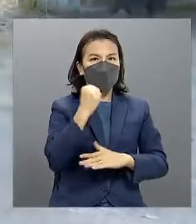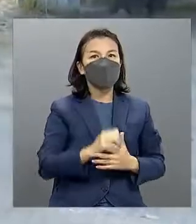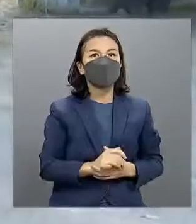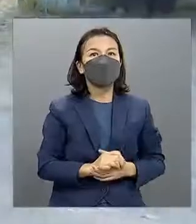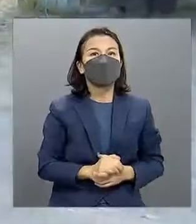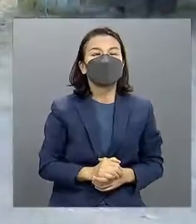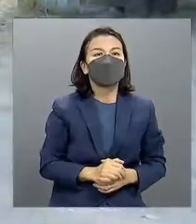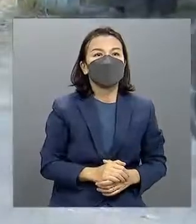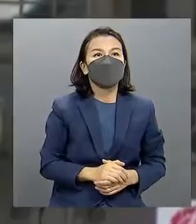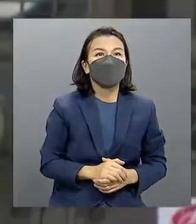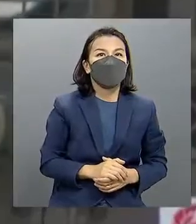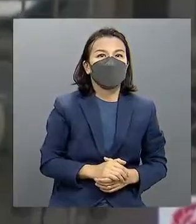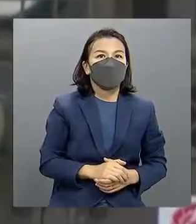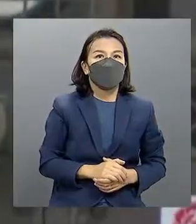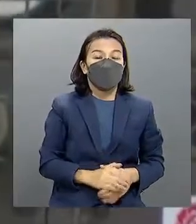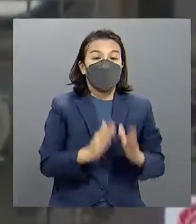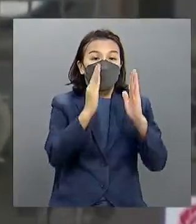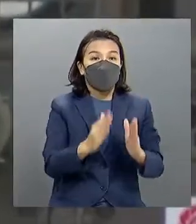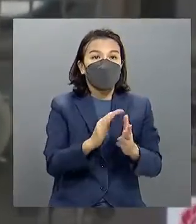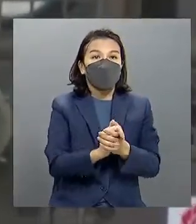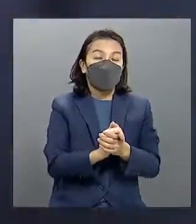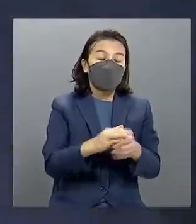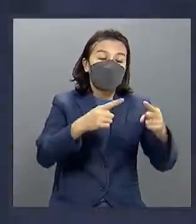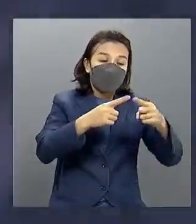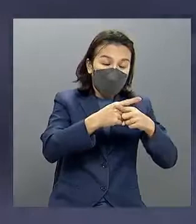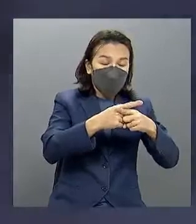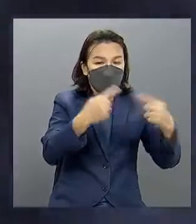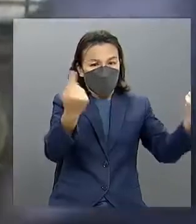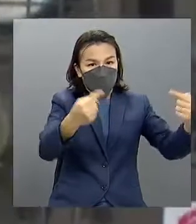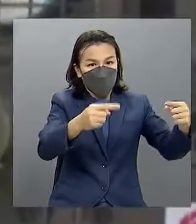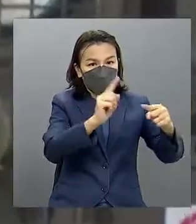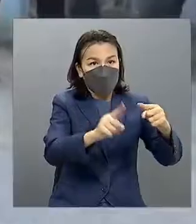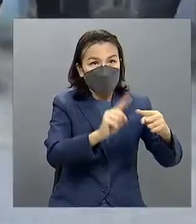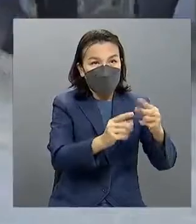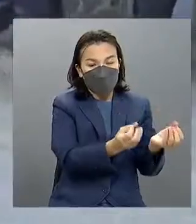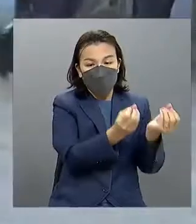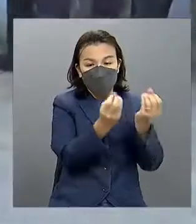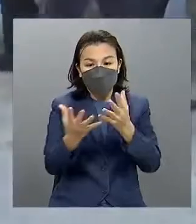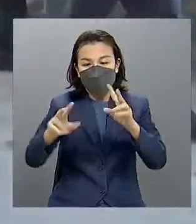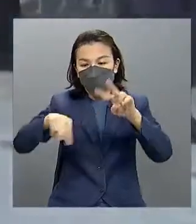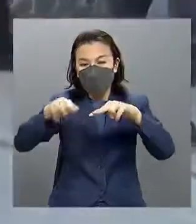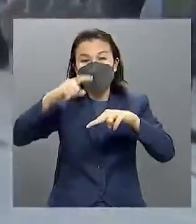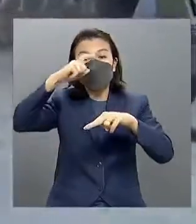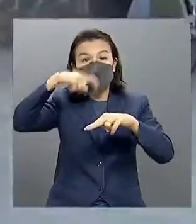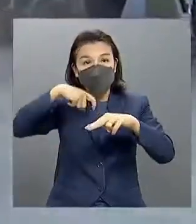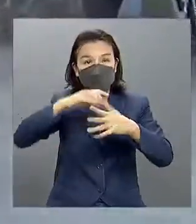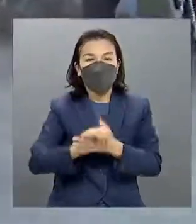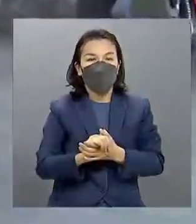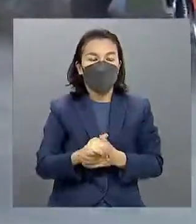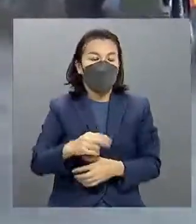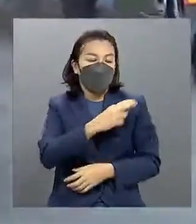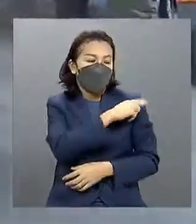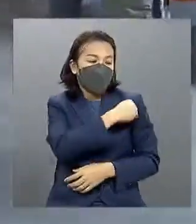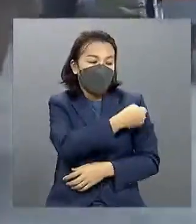รับตัวผู้บาดเจ็บจากการสู้รบในฝั่งเวียนมาเข้ามารักษาฝั่งไทยนะครับทางด้านนายแพทย์สาธารณสุขจังหวัดตากยืนยัน